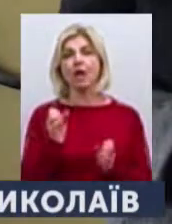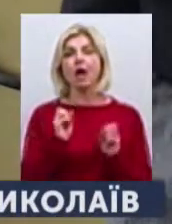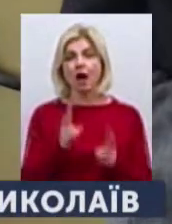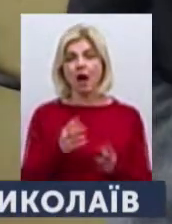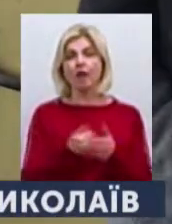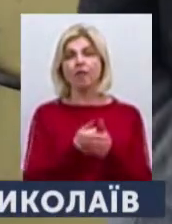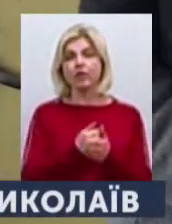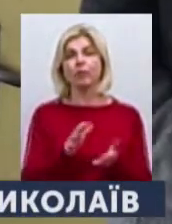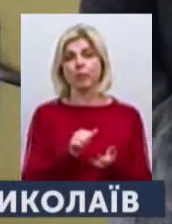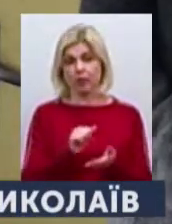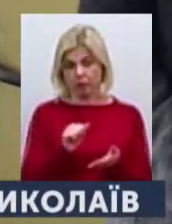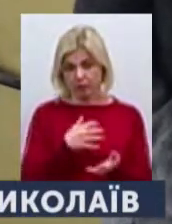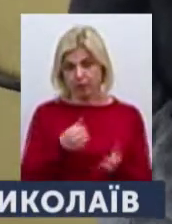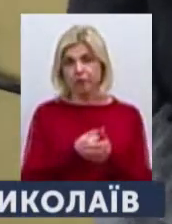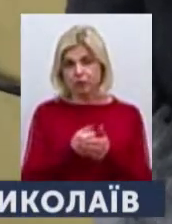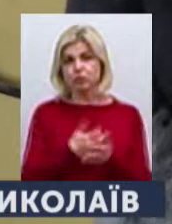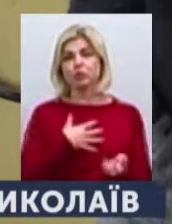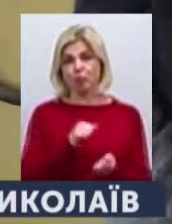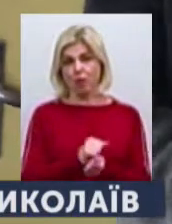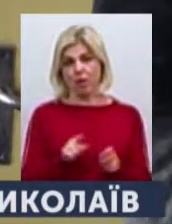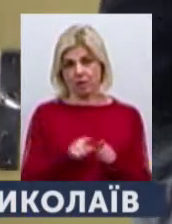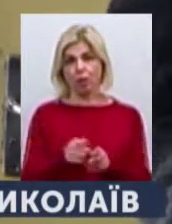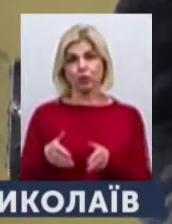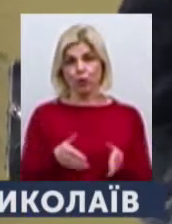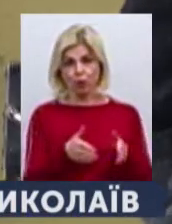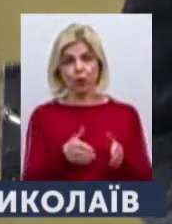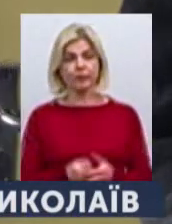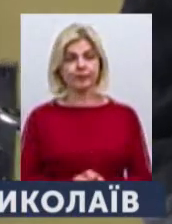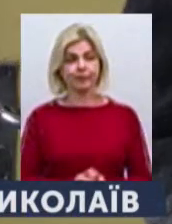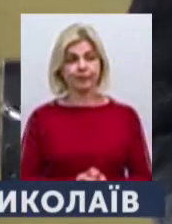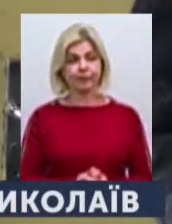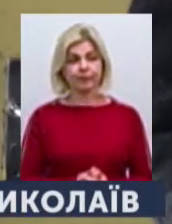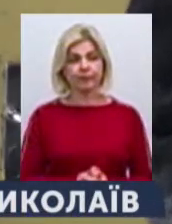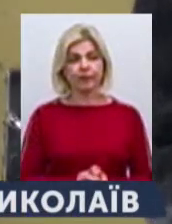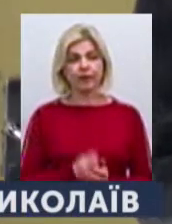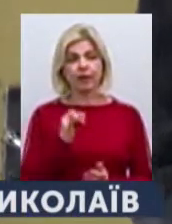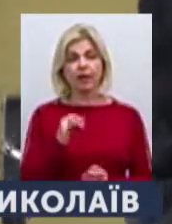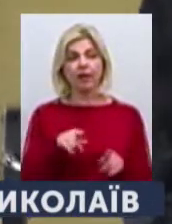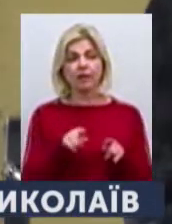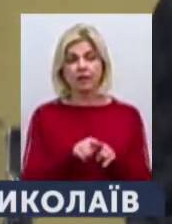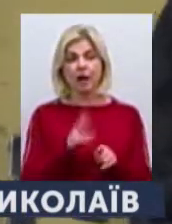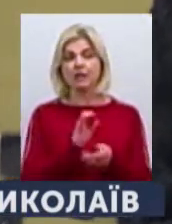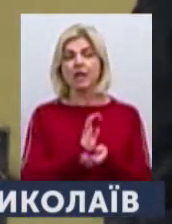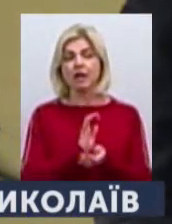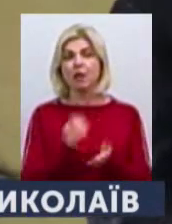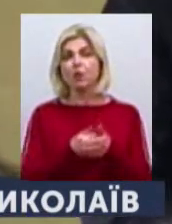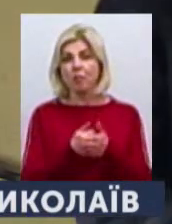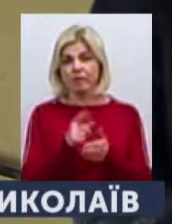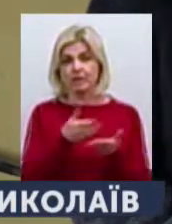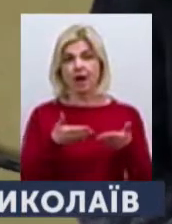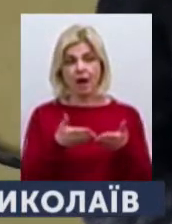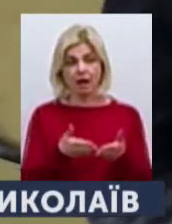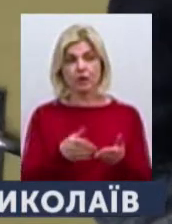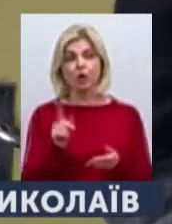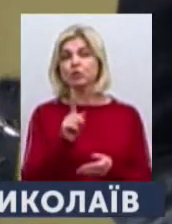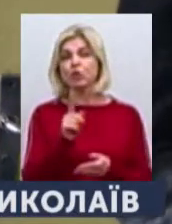відстоюють ОМ-101. Кореніха добивається за катер. По-моєму, ніхто в місті так не добивається за катер. Оце що стояв закрити